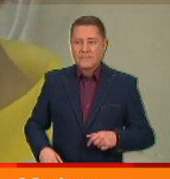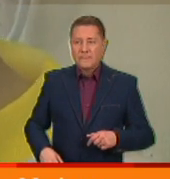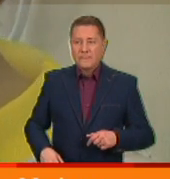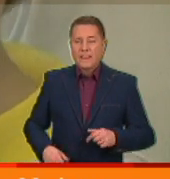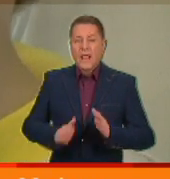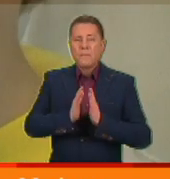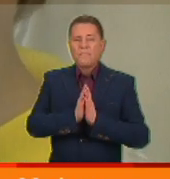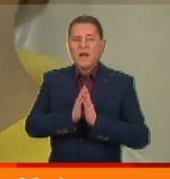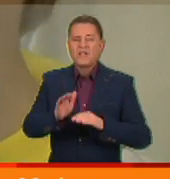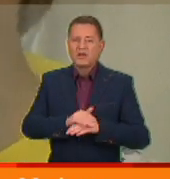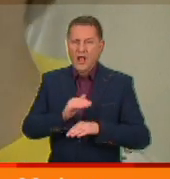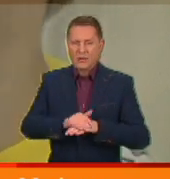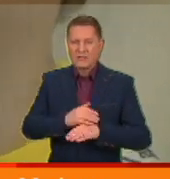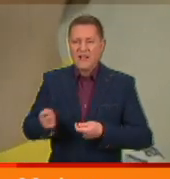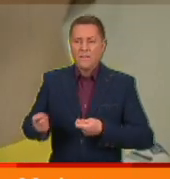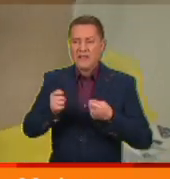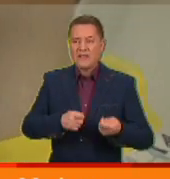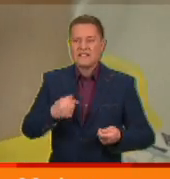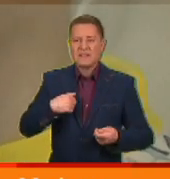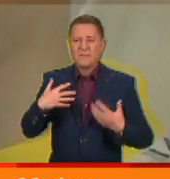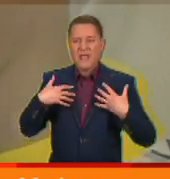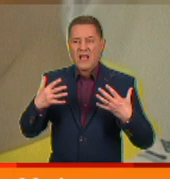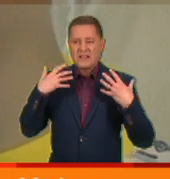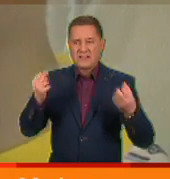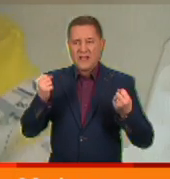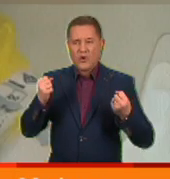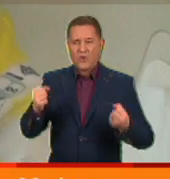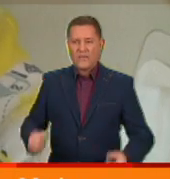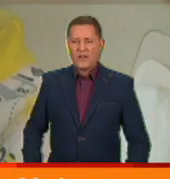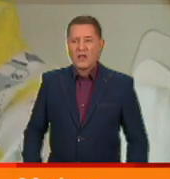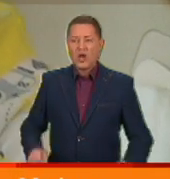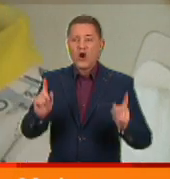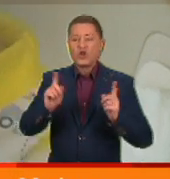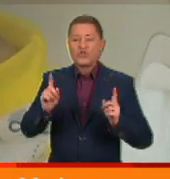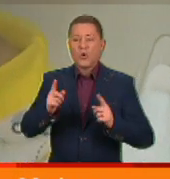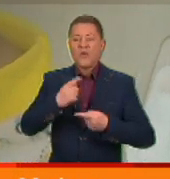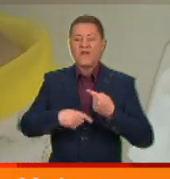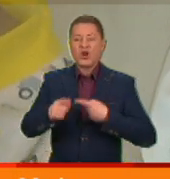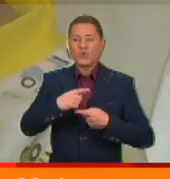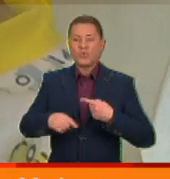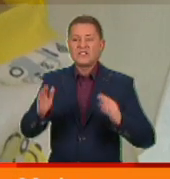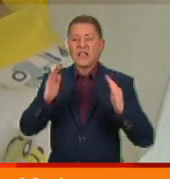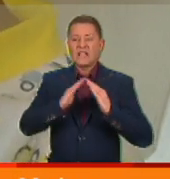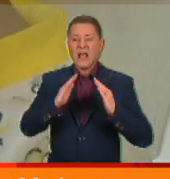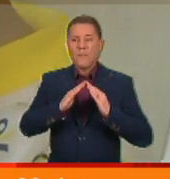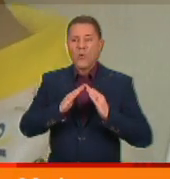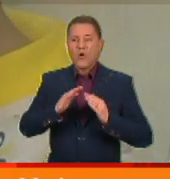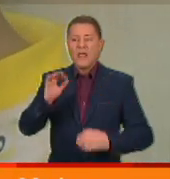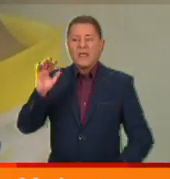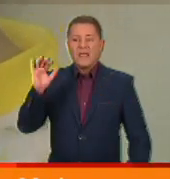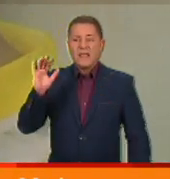І, пожалуйста, принеси мені здоров'я, щоб повернутися додому